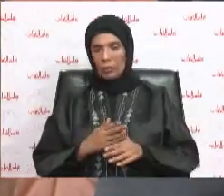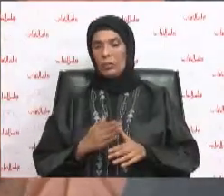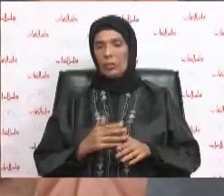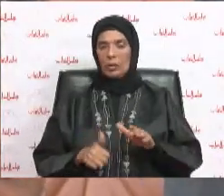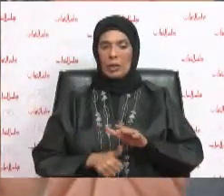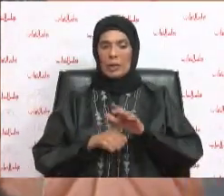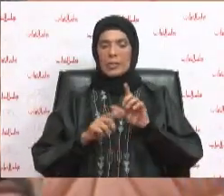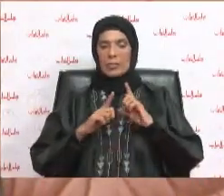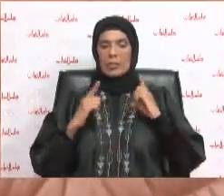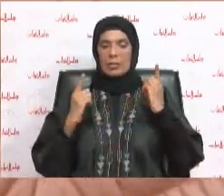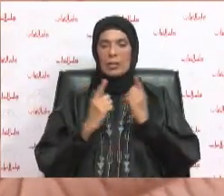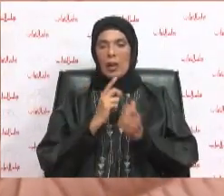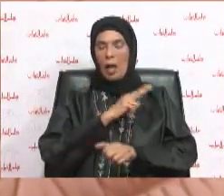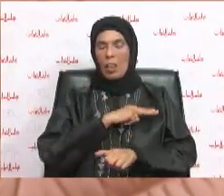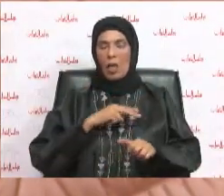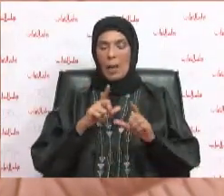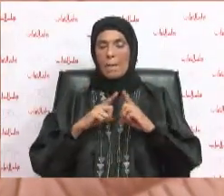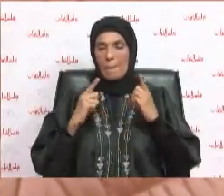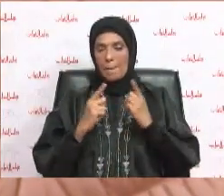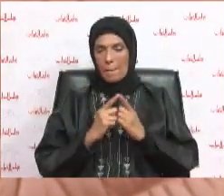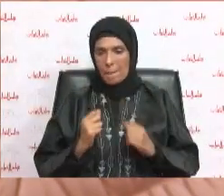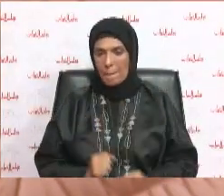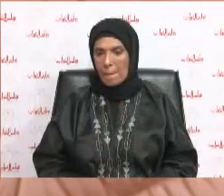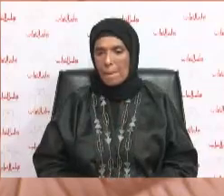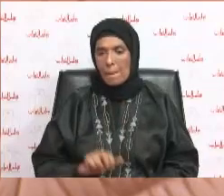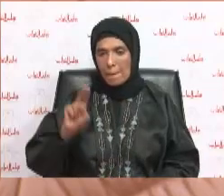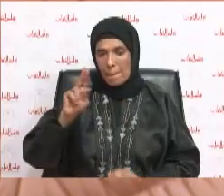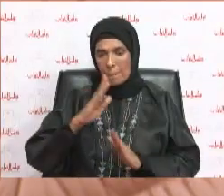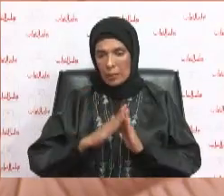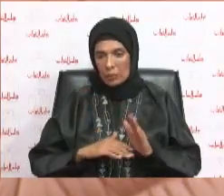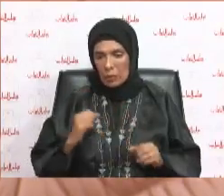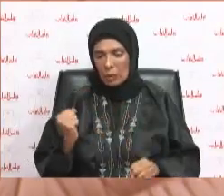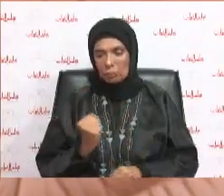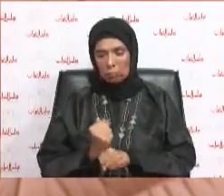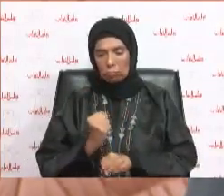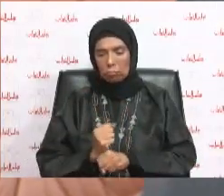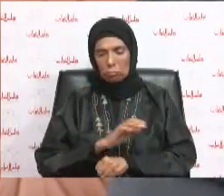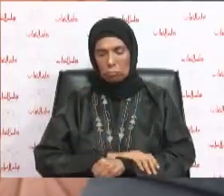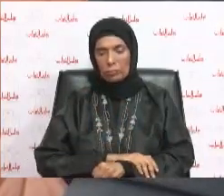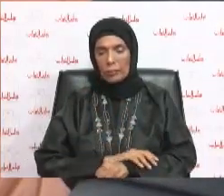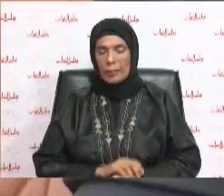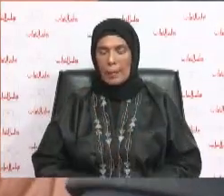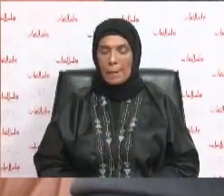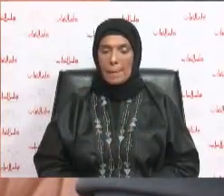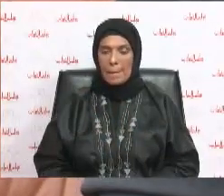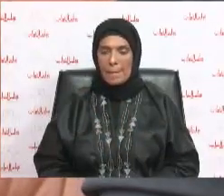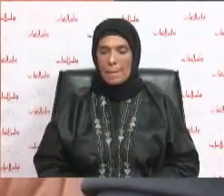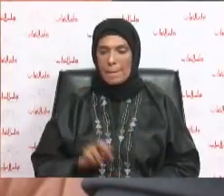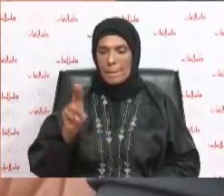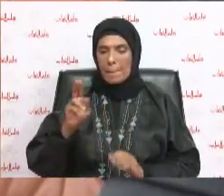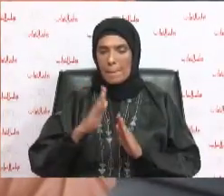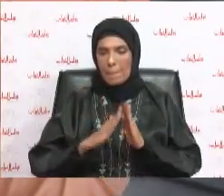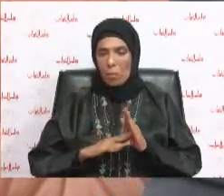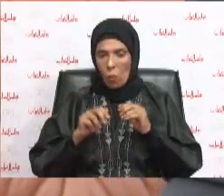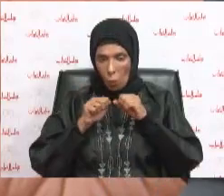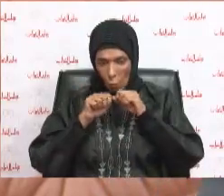اللجنة وأعضاء اللجنة على هذا التقرير والجهد اللي بذلوه، وفعلا يعني التقرير